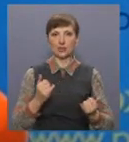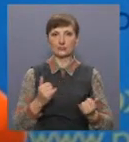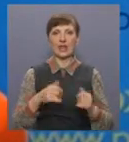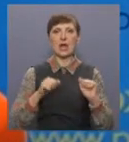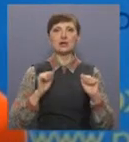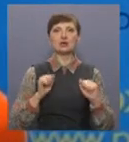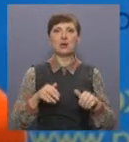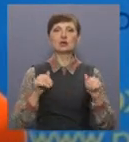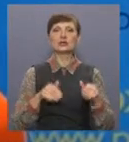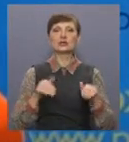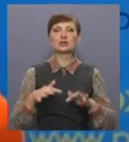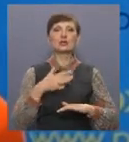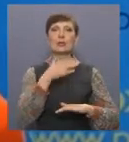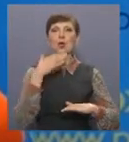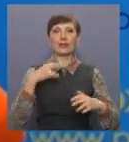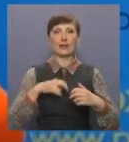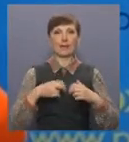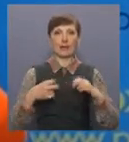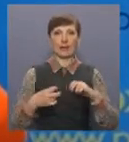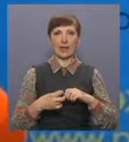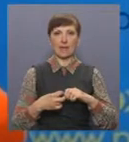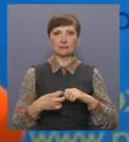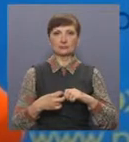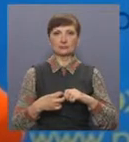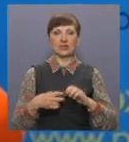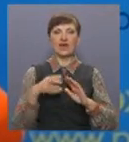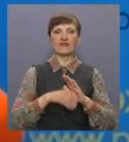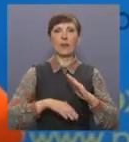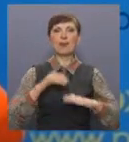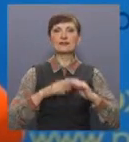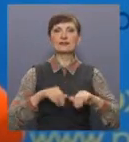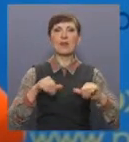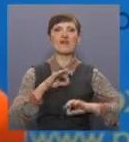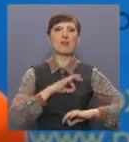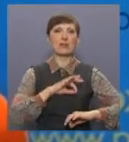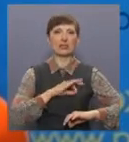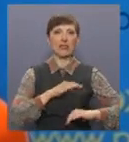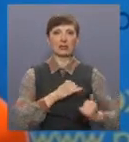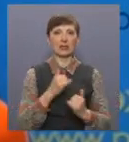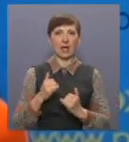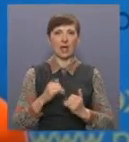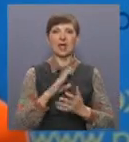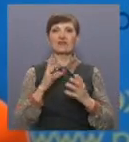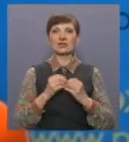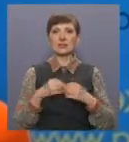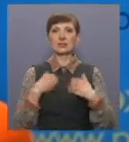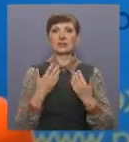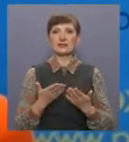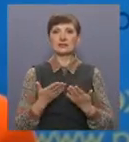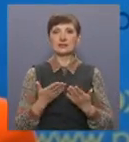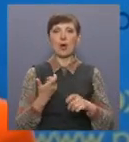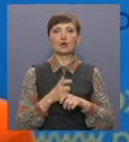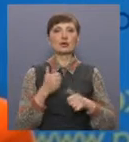сможет решить многие проблемы в практике правоприменения и в целом даст какой-то